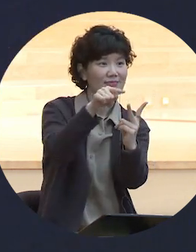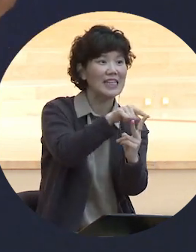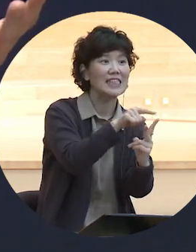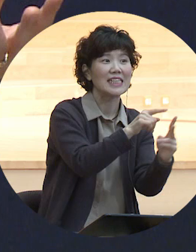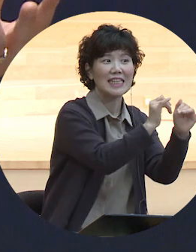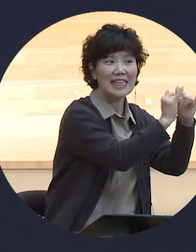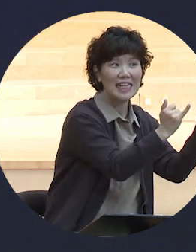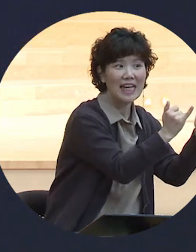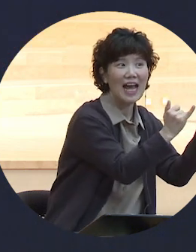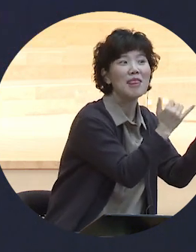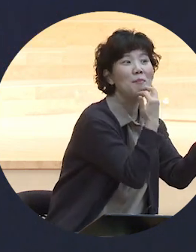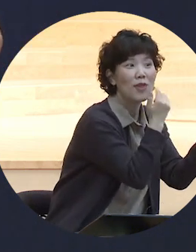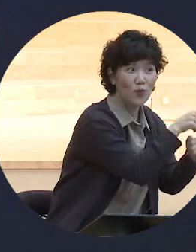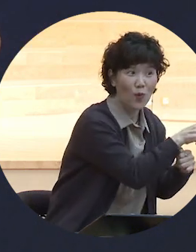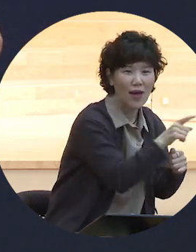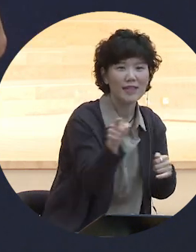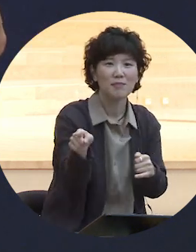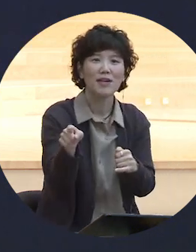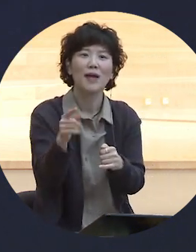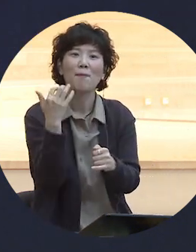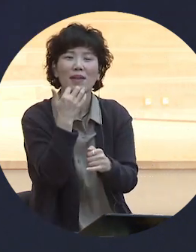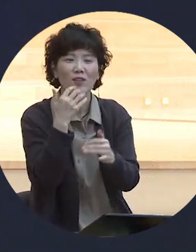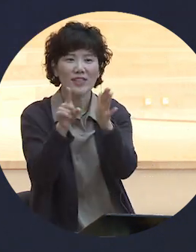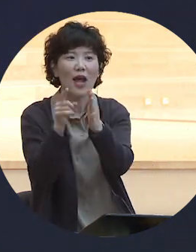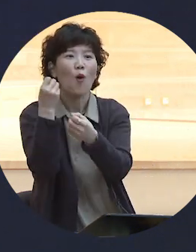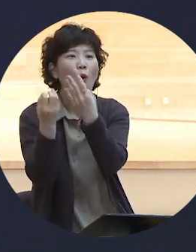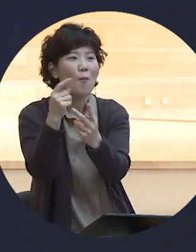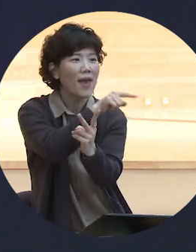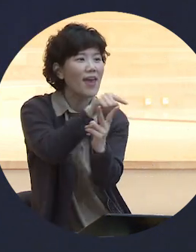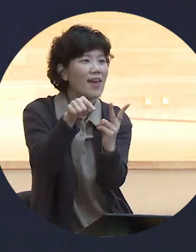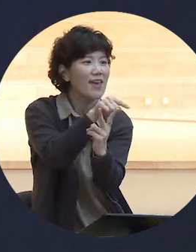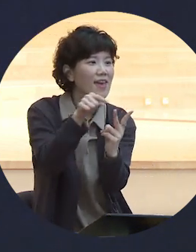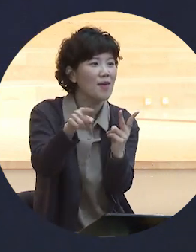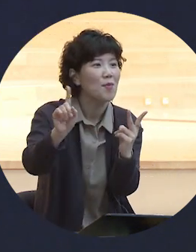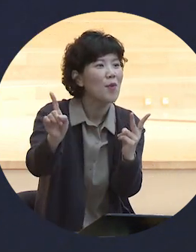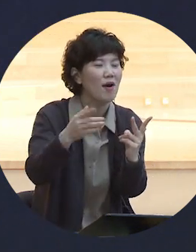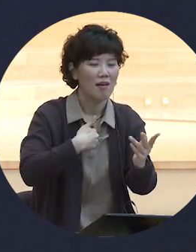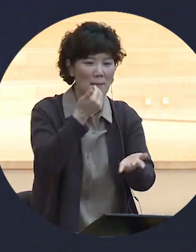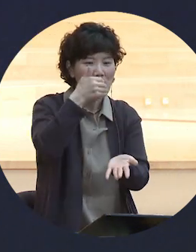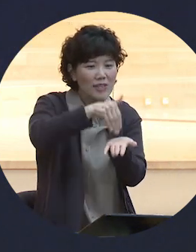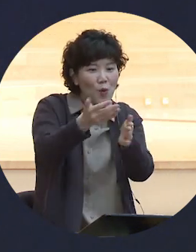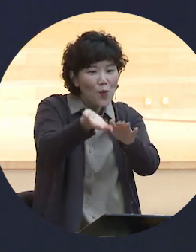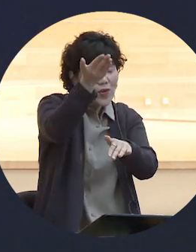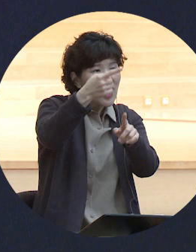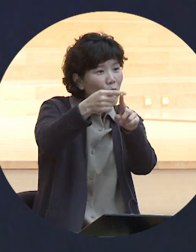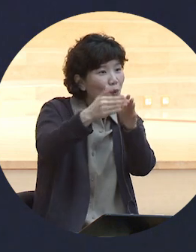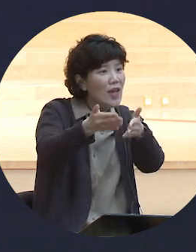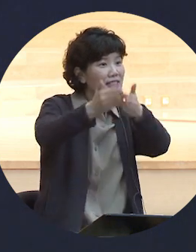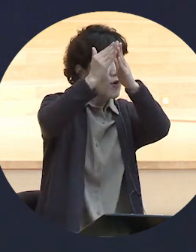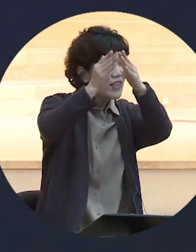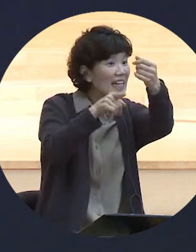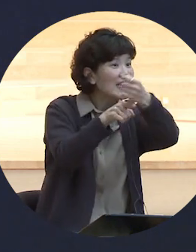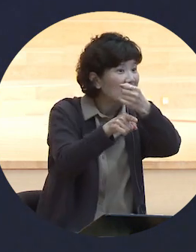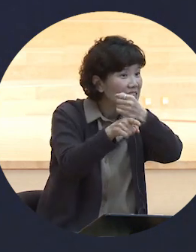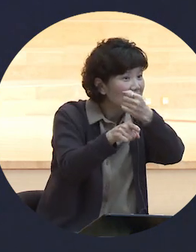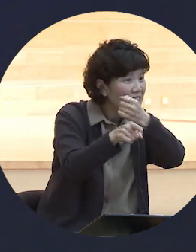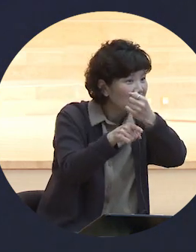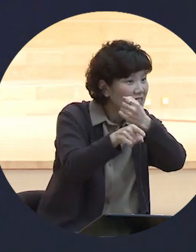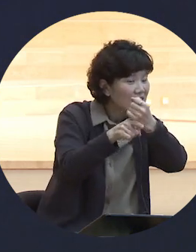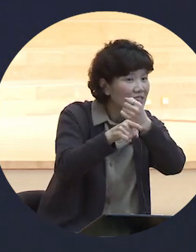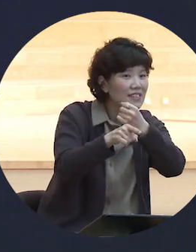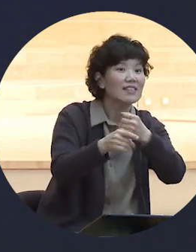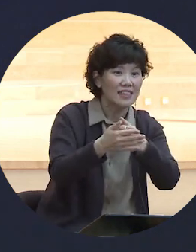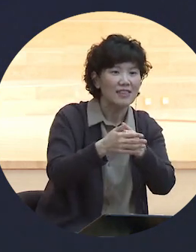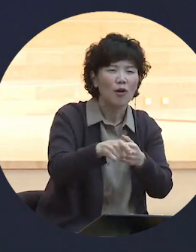인간 베드로냐? 베드로의 신앙 고백이냐? 그럼 이 반석 위에 내 교회를 세우리니 라고 말씀하실 때 그 정황이 어떻게